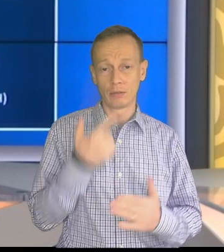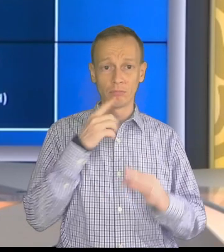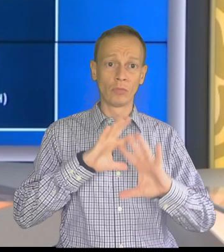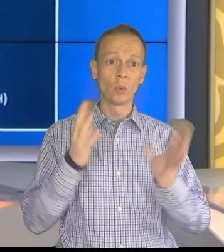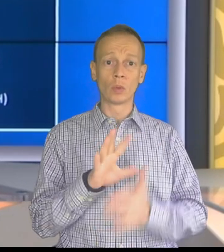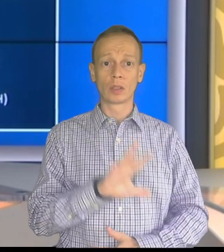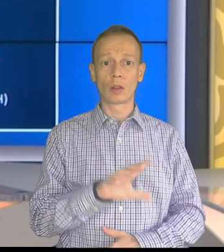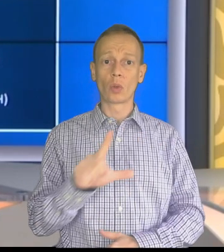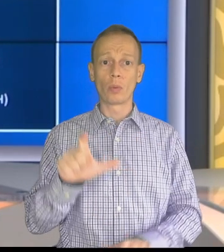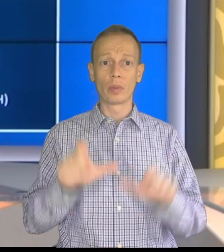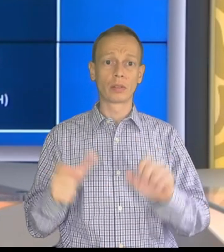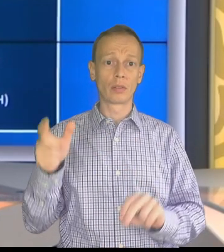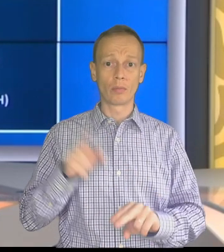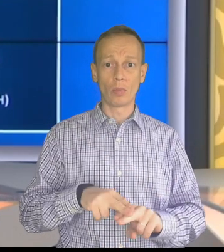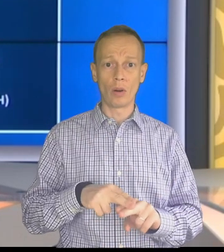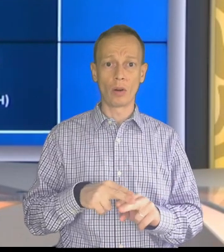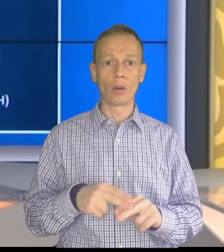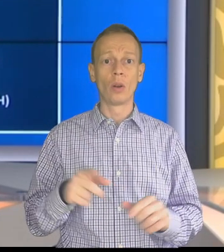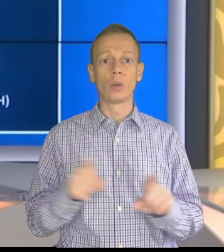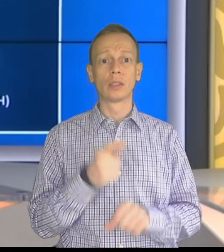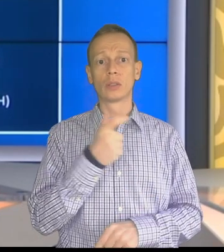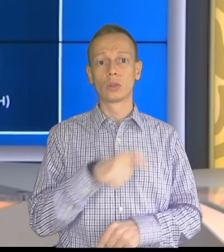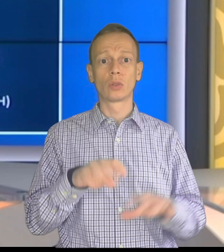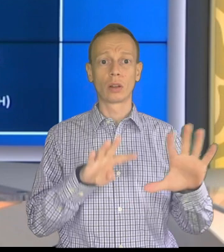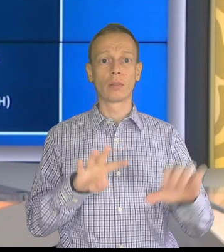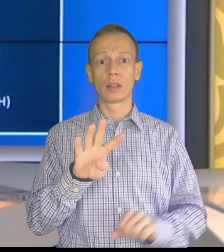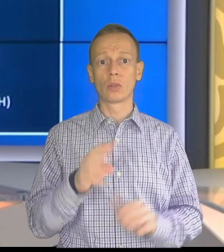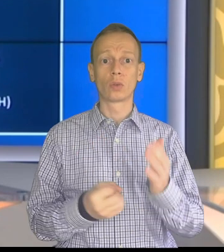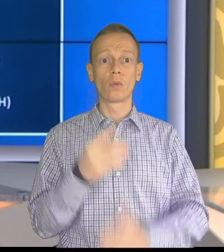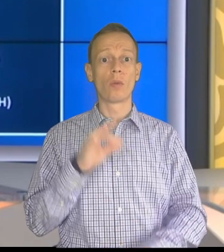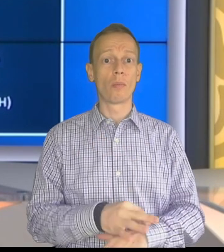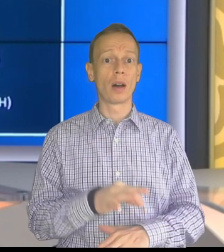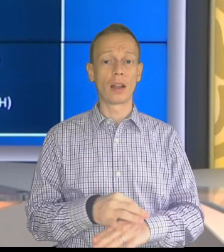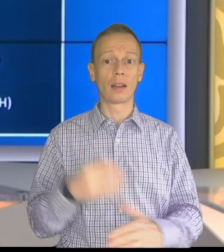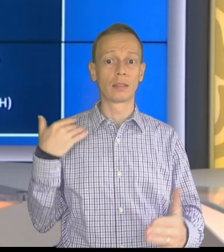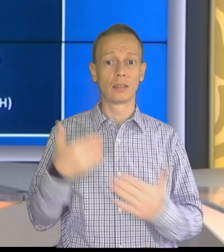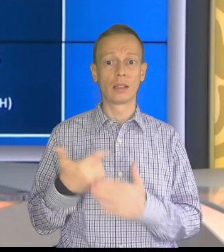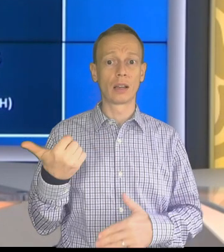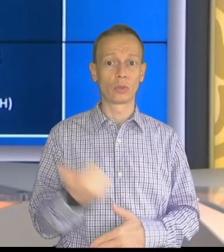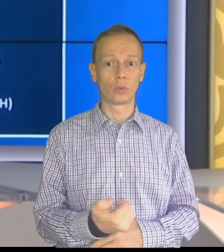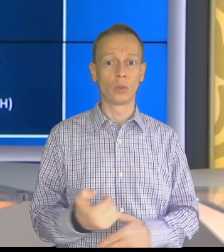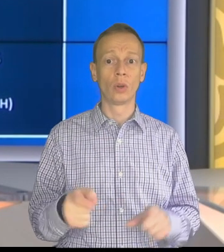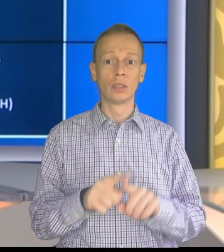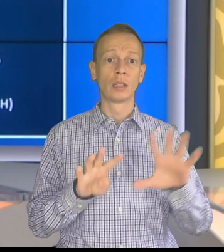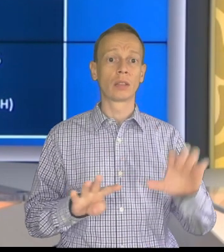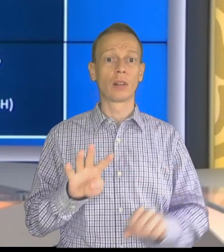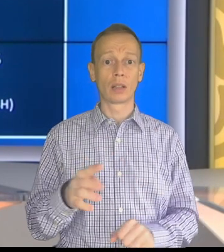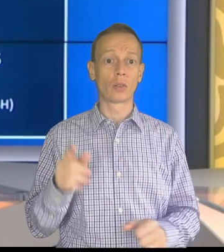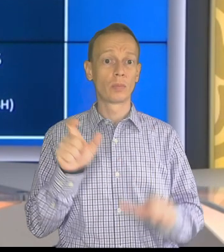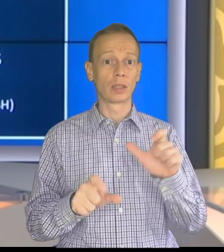décès liés au Covid-19 depuis hier, soit 52 morts ce mardi et 294 nouveaux cas en 24